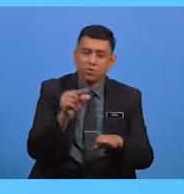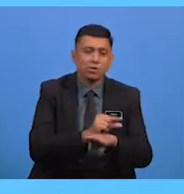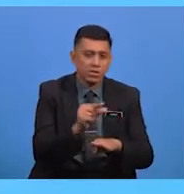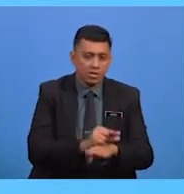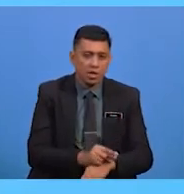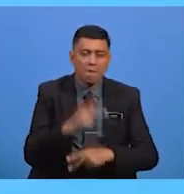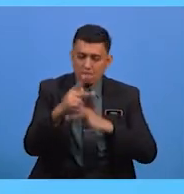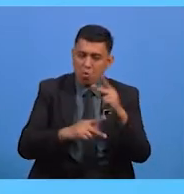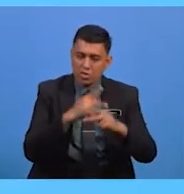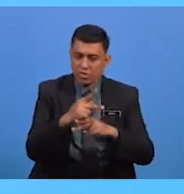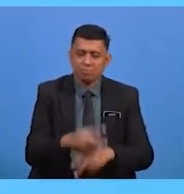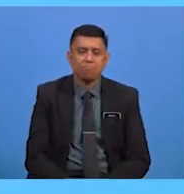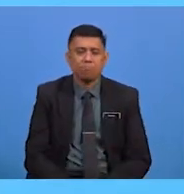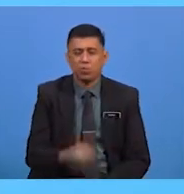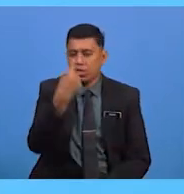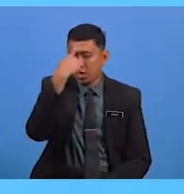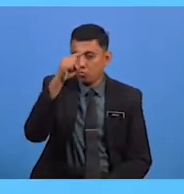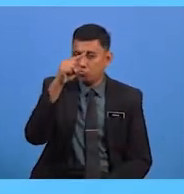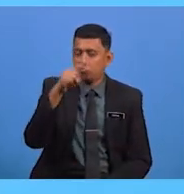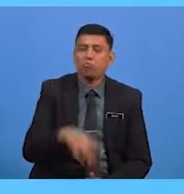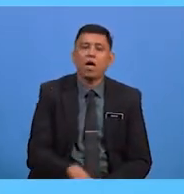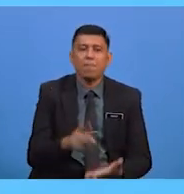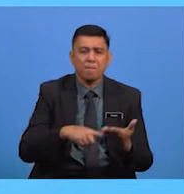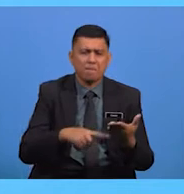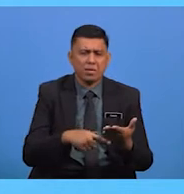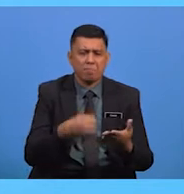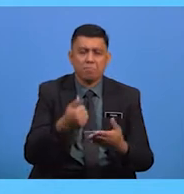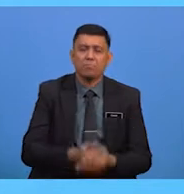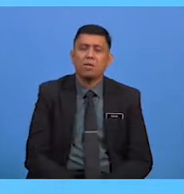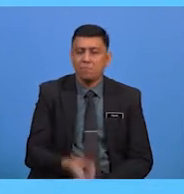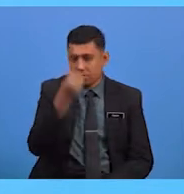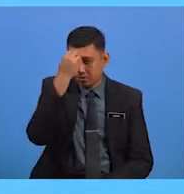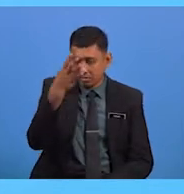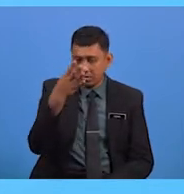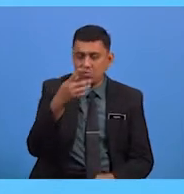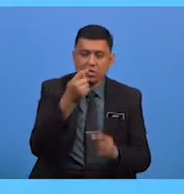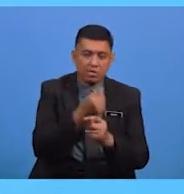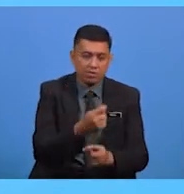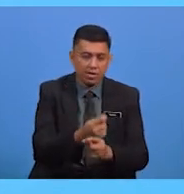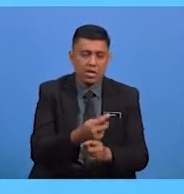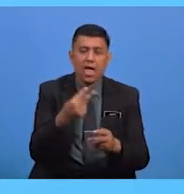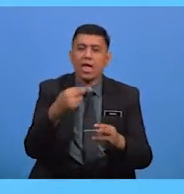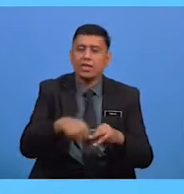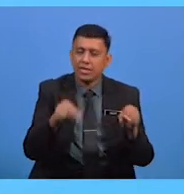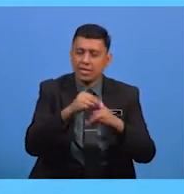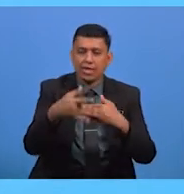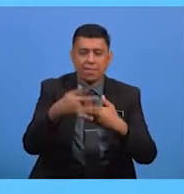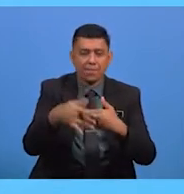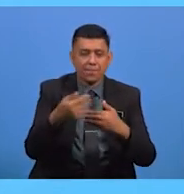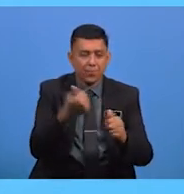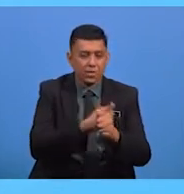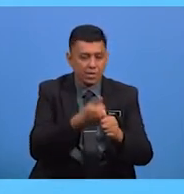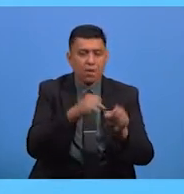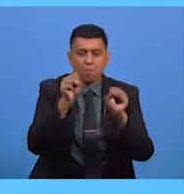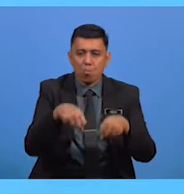gunakan simbol proses untuk semua penyataan yang mengisytiharkan dan menetapkan nilai awal bagi